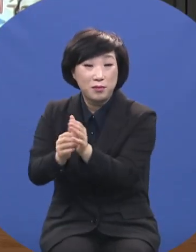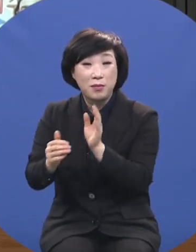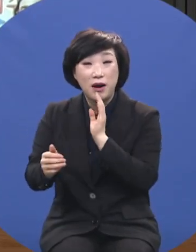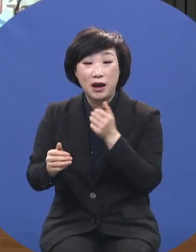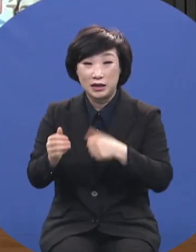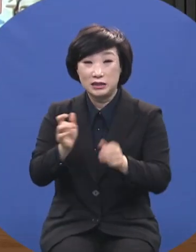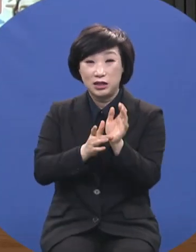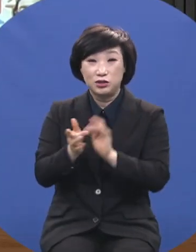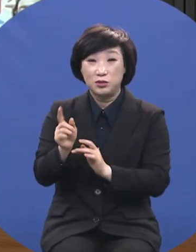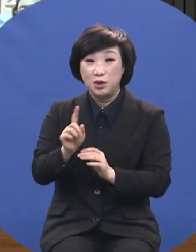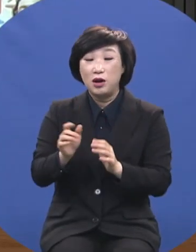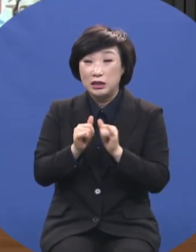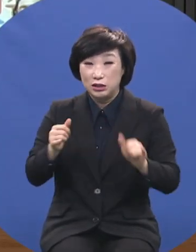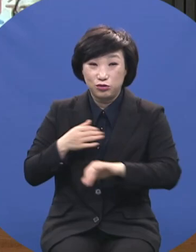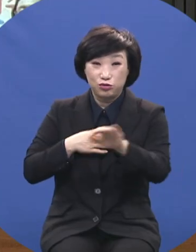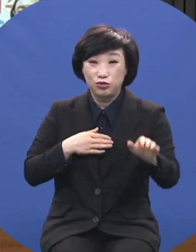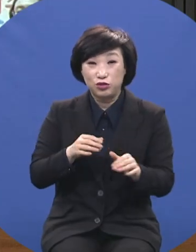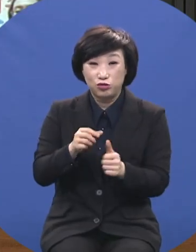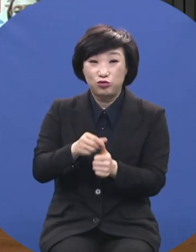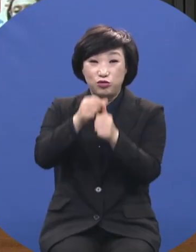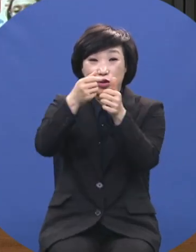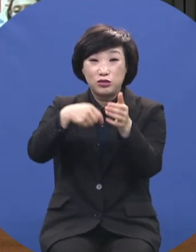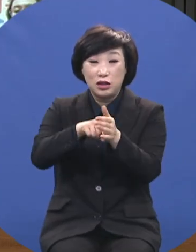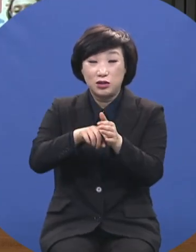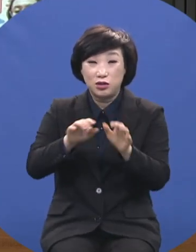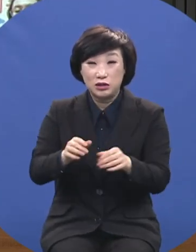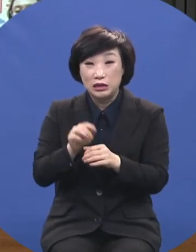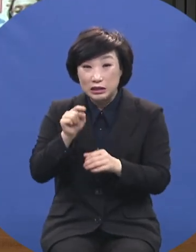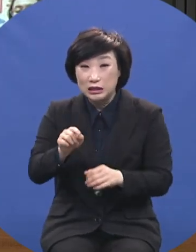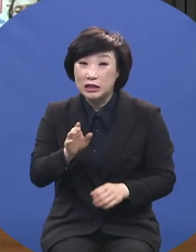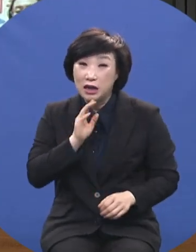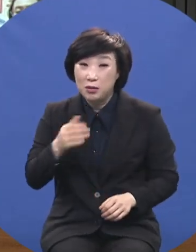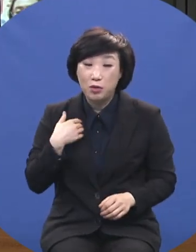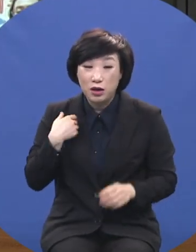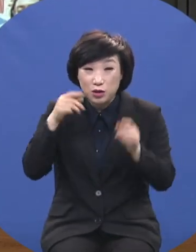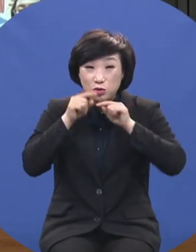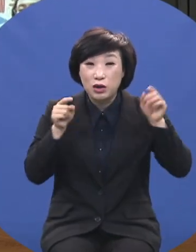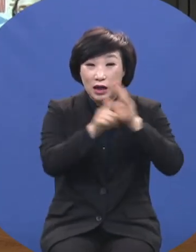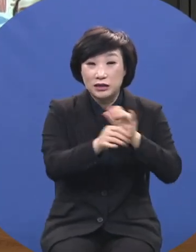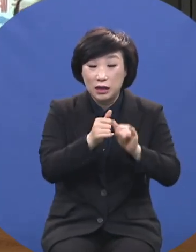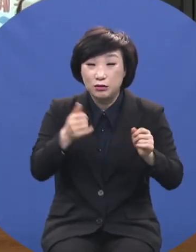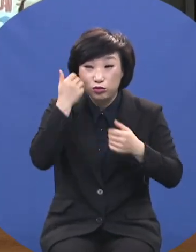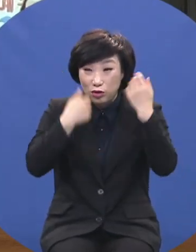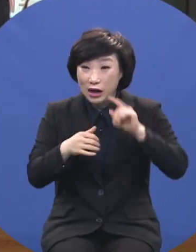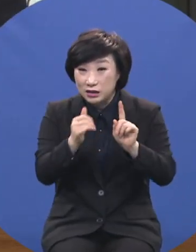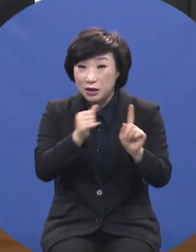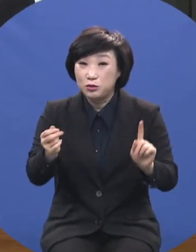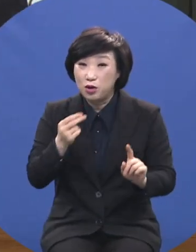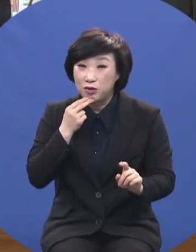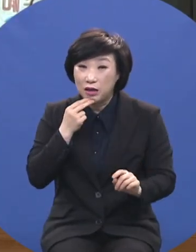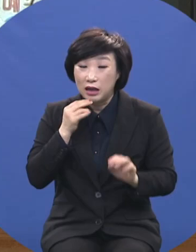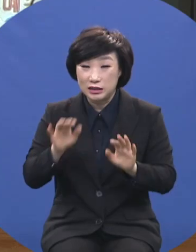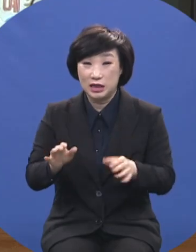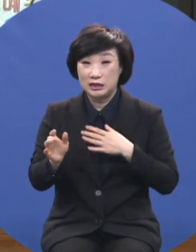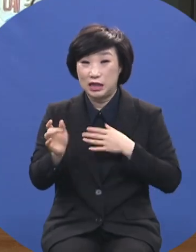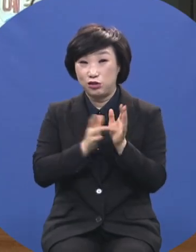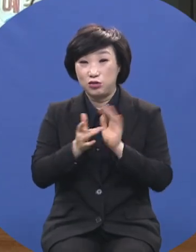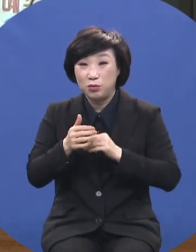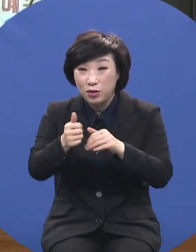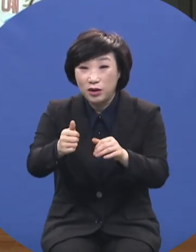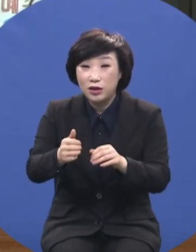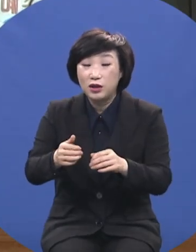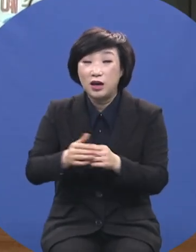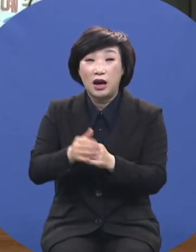인류를 구원한 줄을 몰라서 지옥 가는 하나님부터 해야 되니까, 하나님의 뜻은, 나를 보내신 하나님의 뜻은 단